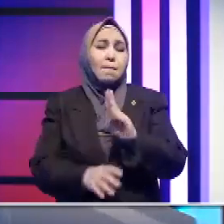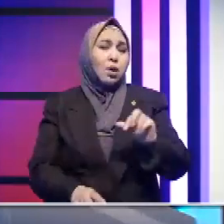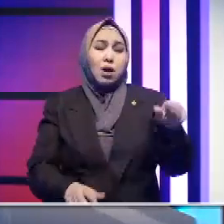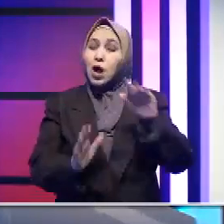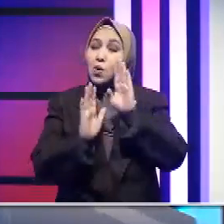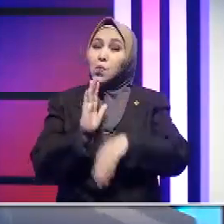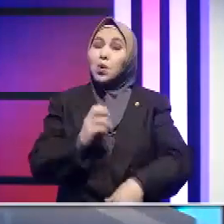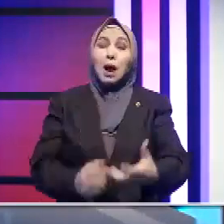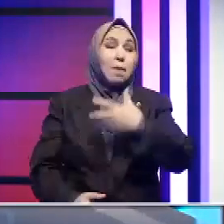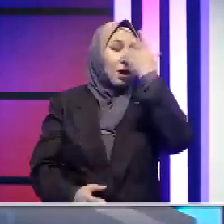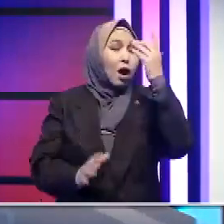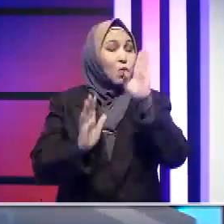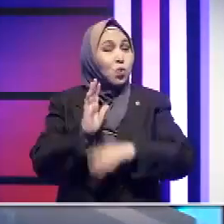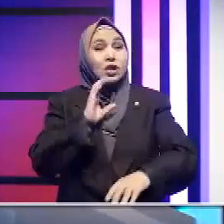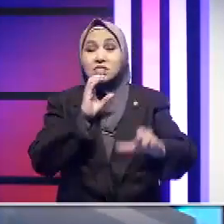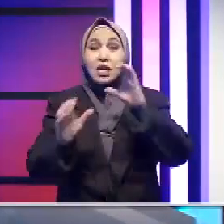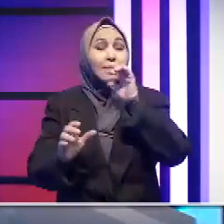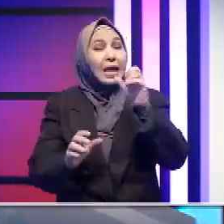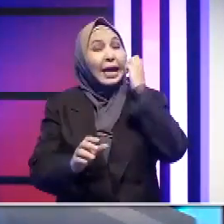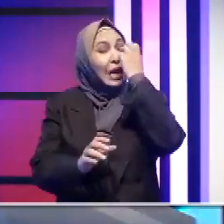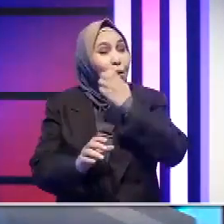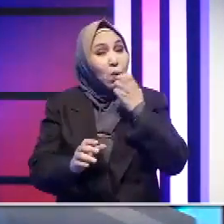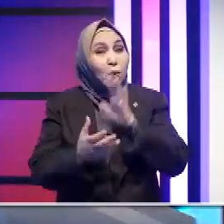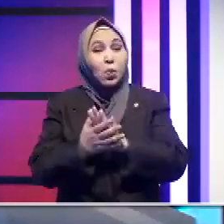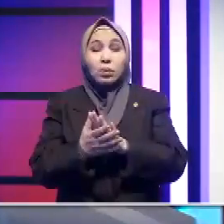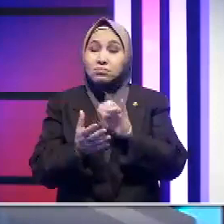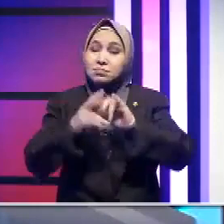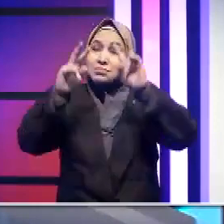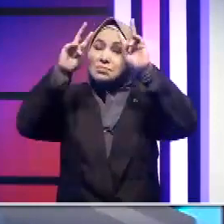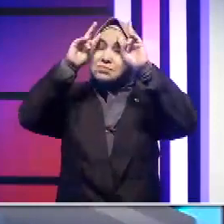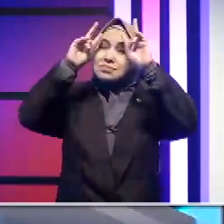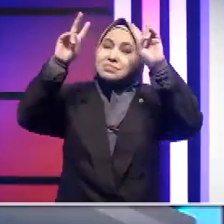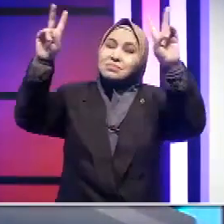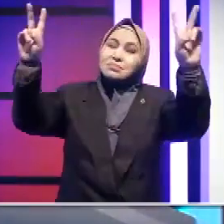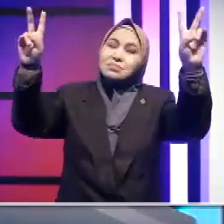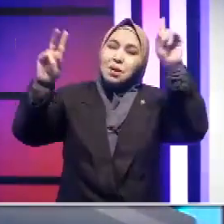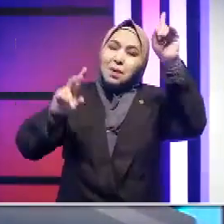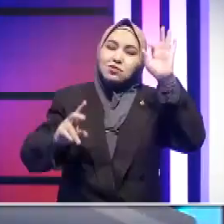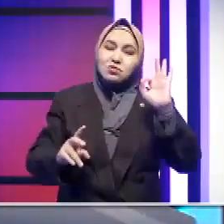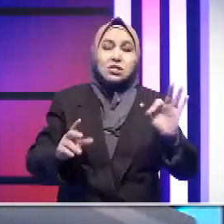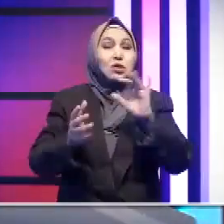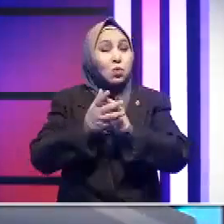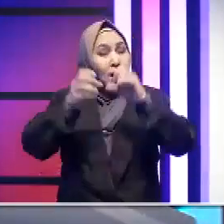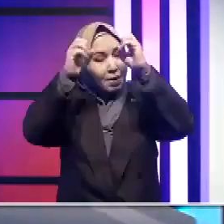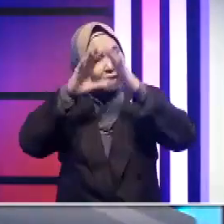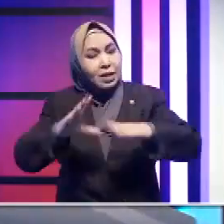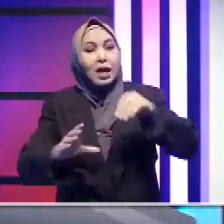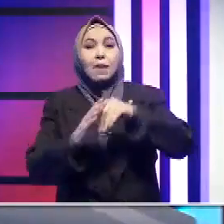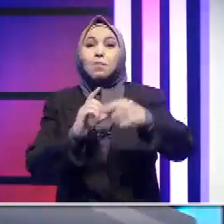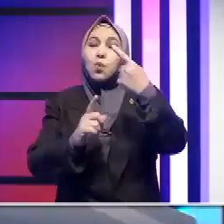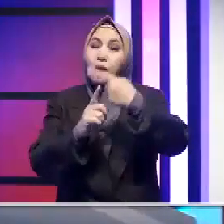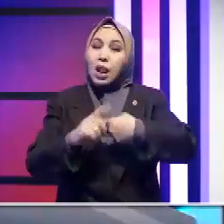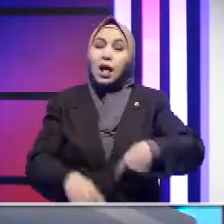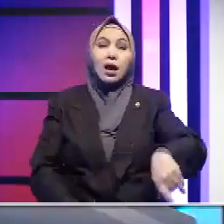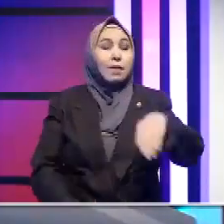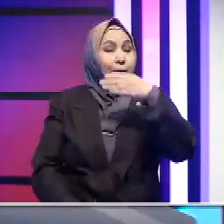Maga kuat Jagat Hello dan itu tenang aja Subhanallah itulah antara Barokah berada di bulan Ramadhan al-mubarak